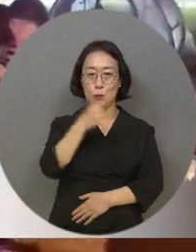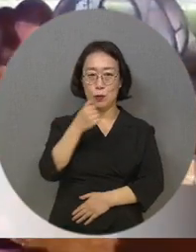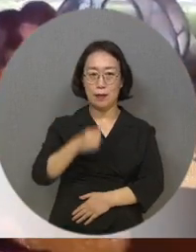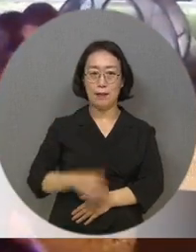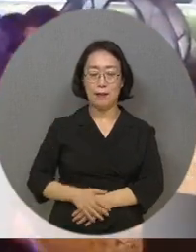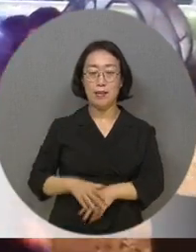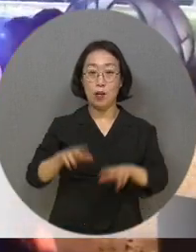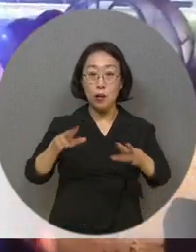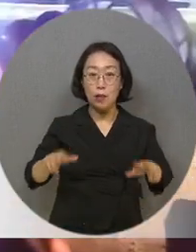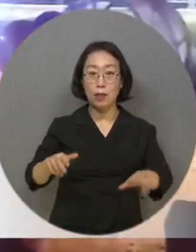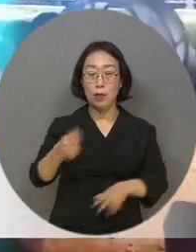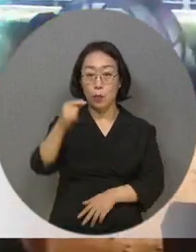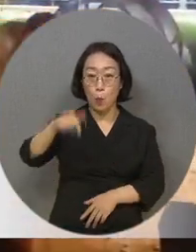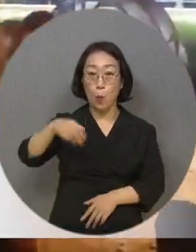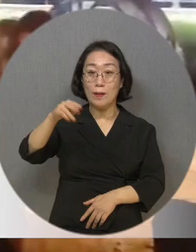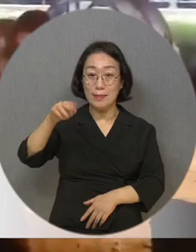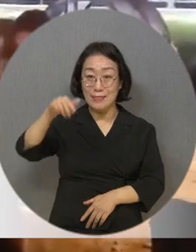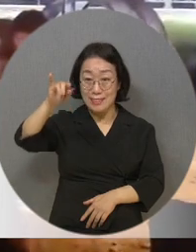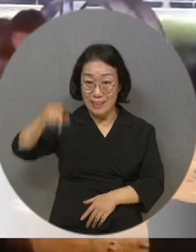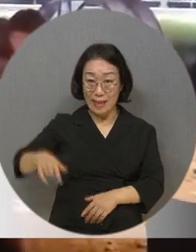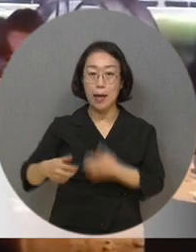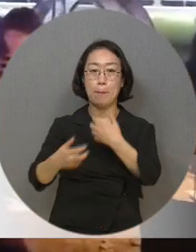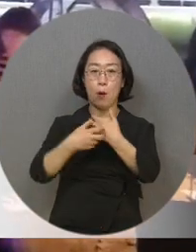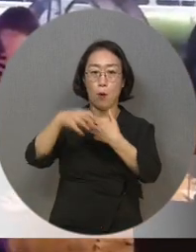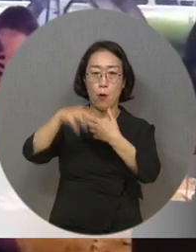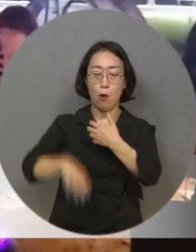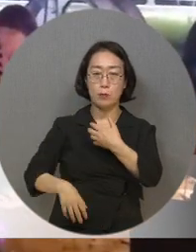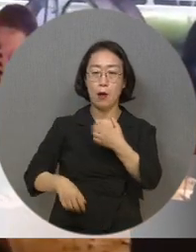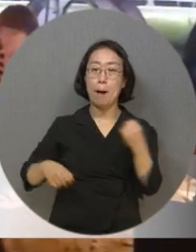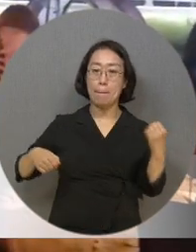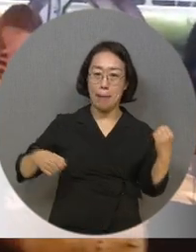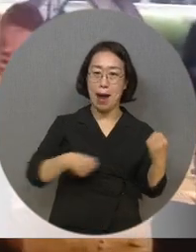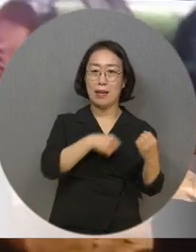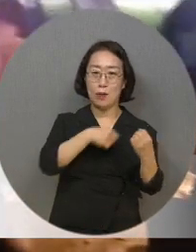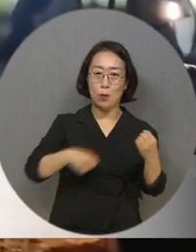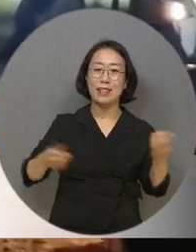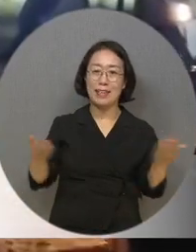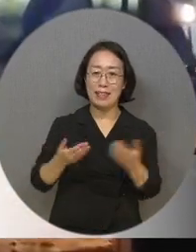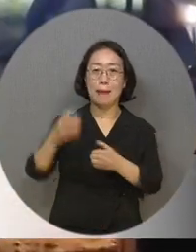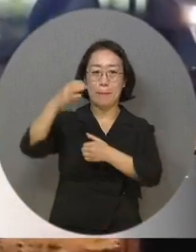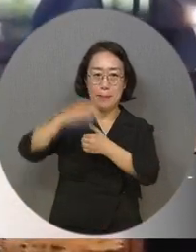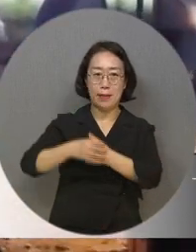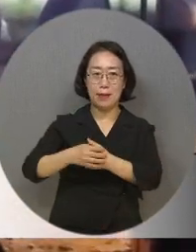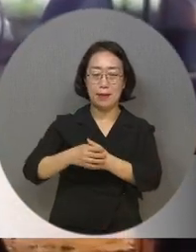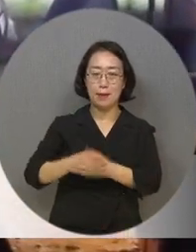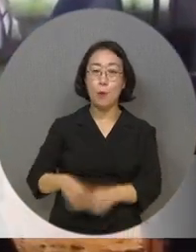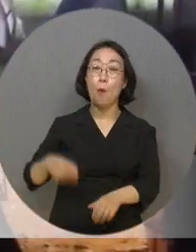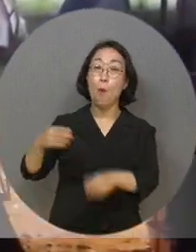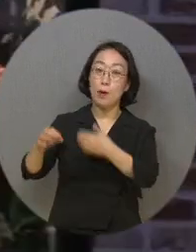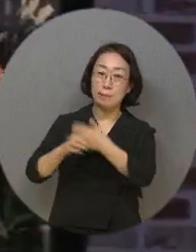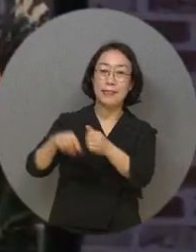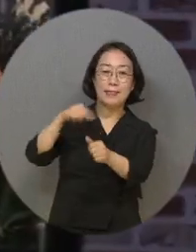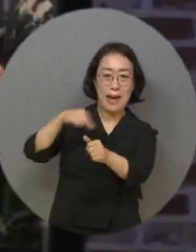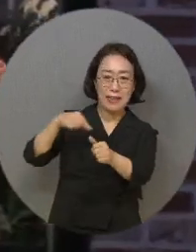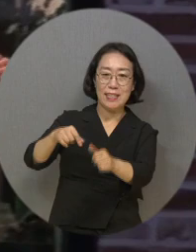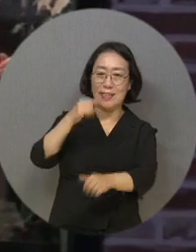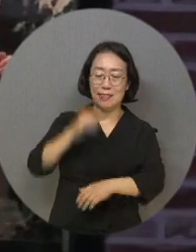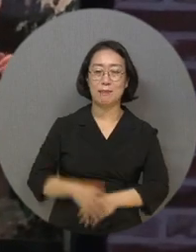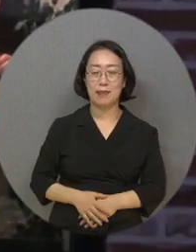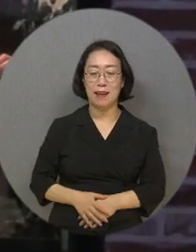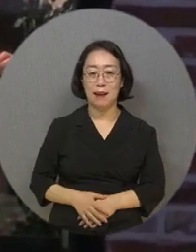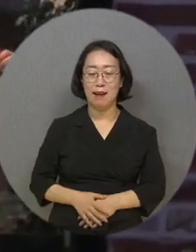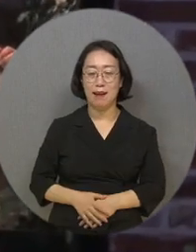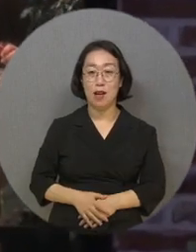현재 녹색병원에서 아이유닌으로 근무를 하고 있습니다. 파트너 강사도 하고 있습니다.